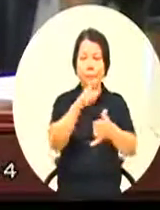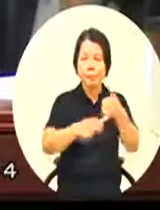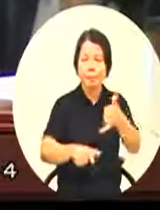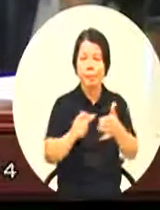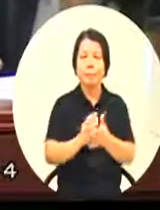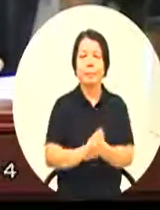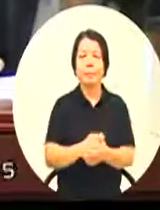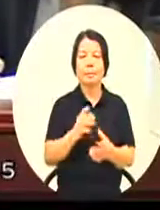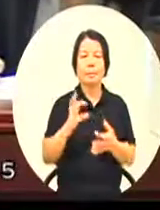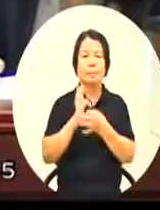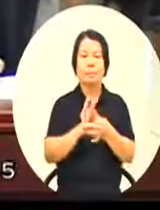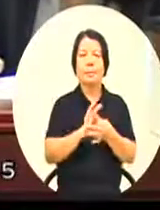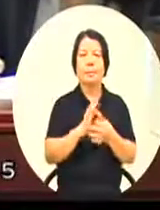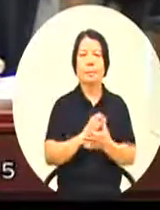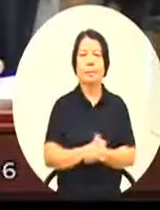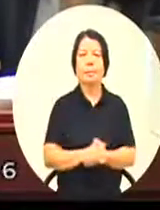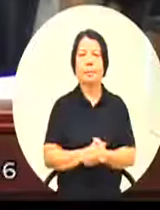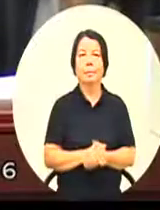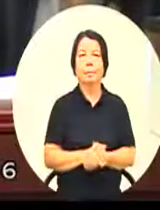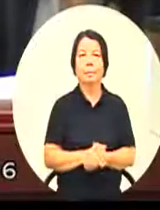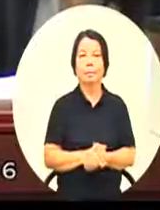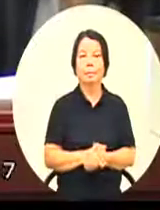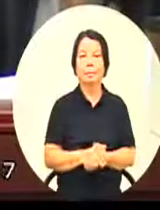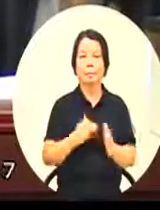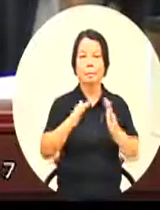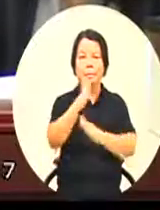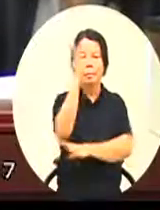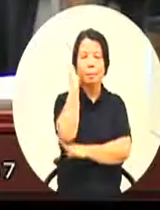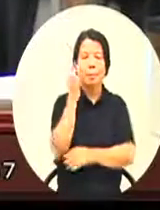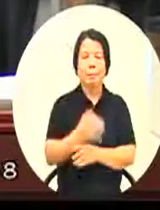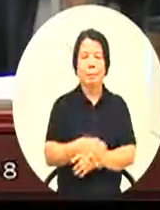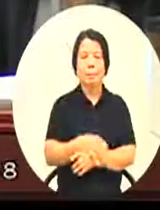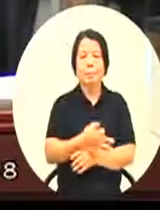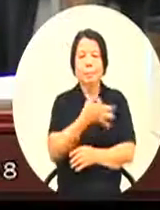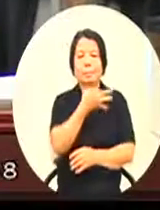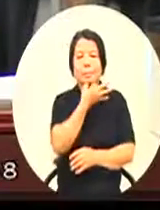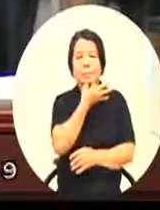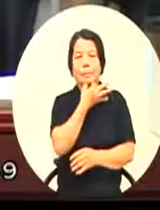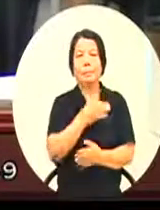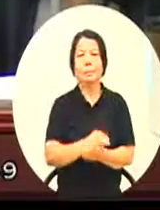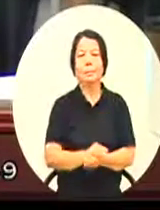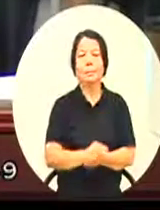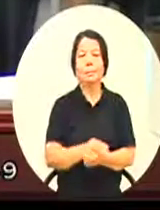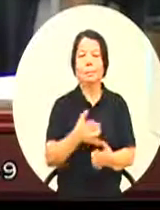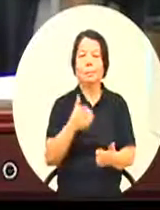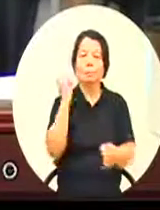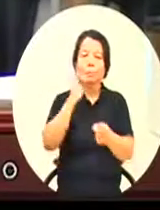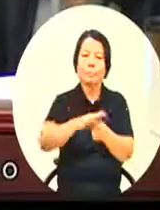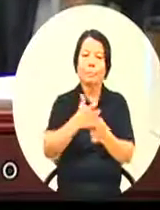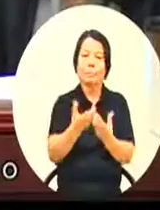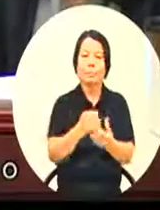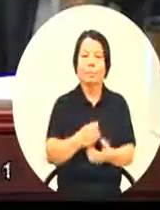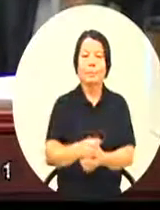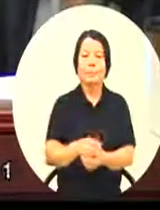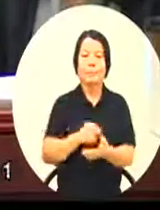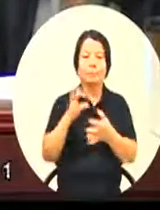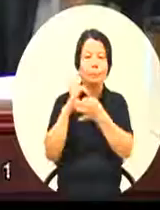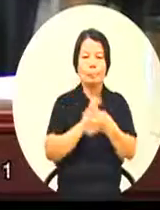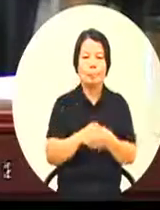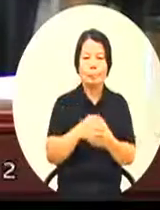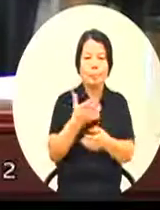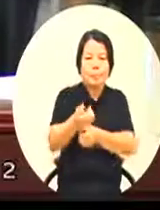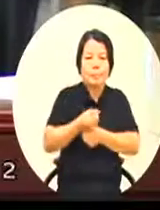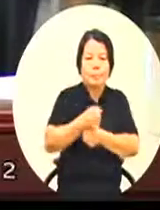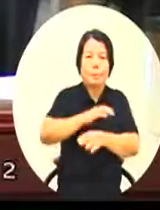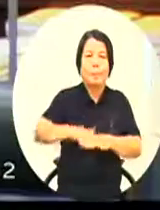前因为是那个市府的经费真的也没有办法因应，可是我们会继续努力来争取啦。 啊、所以是不是很